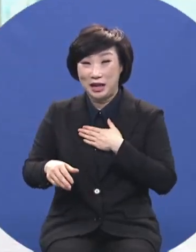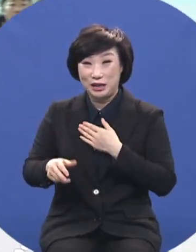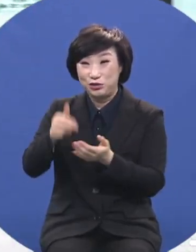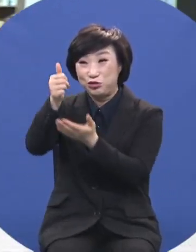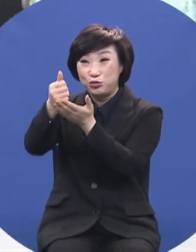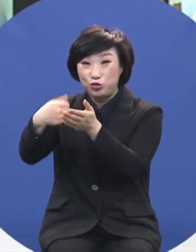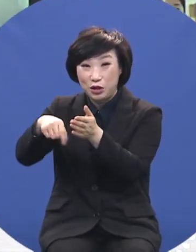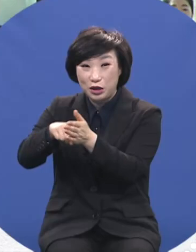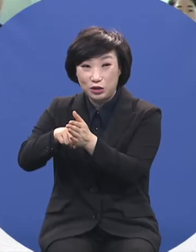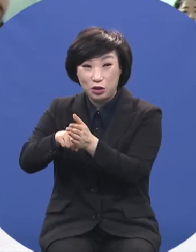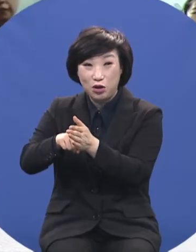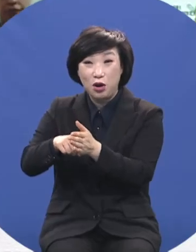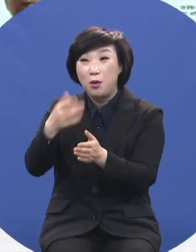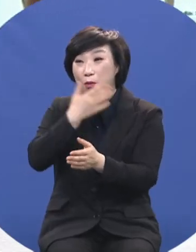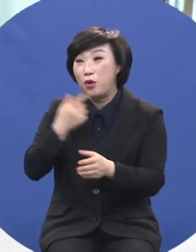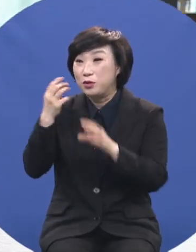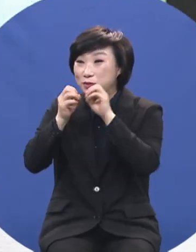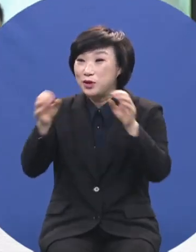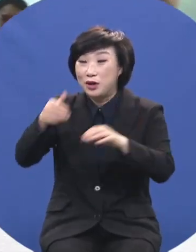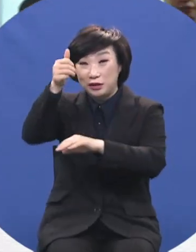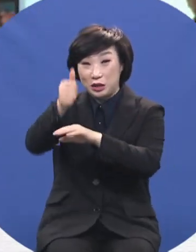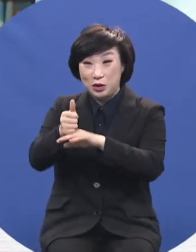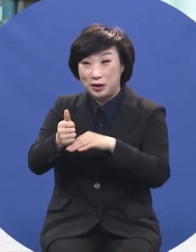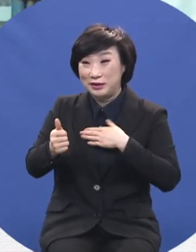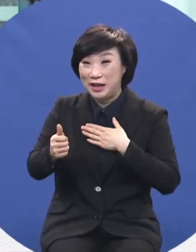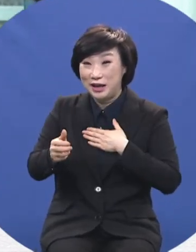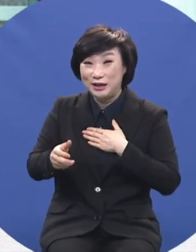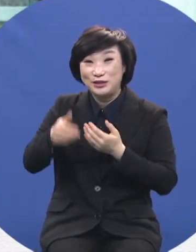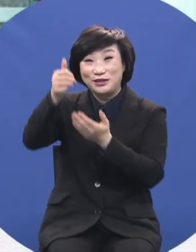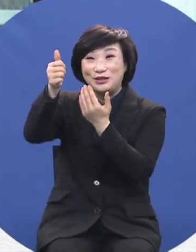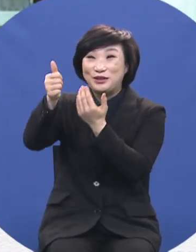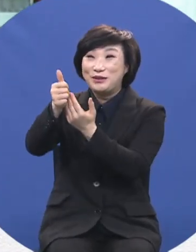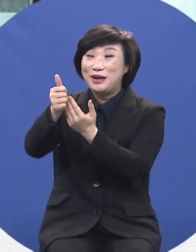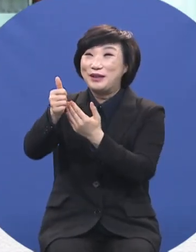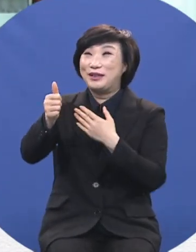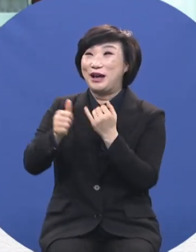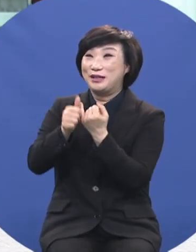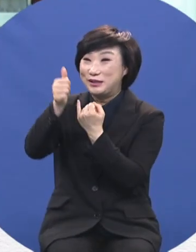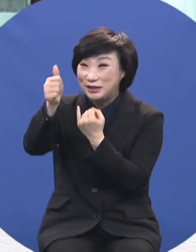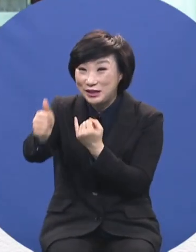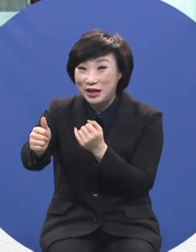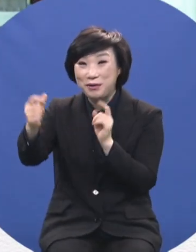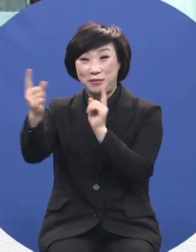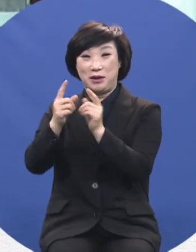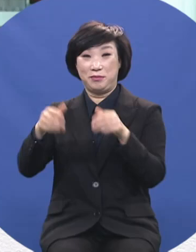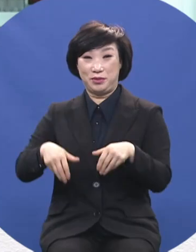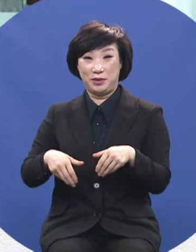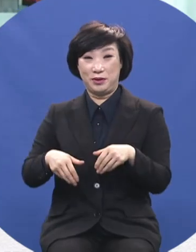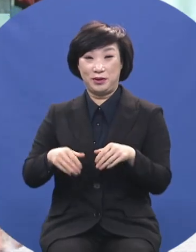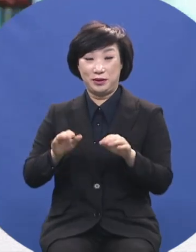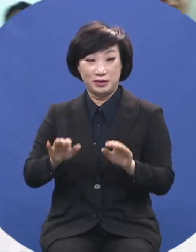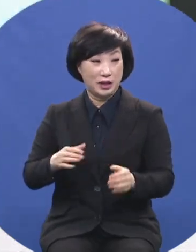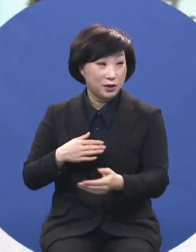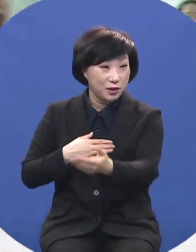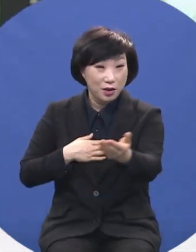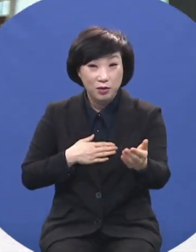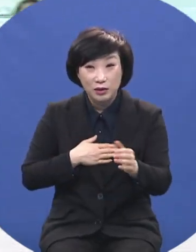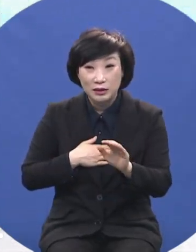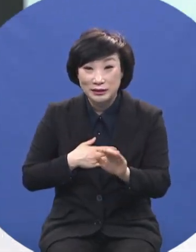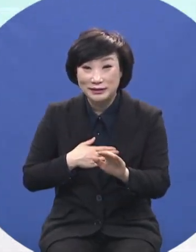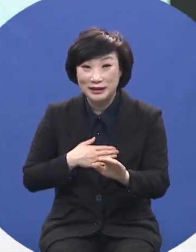위해 복음 전한 작품을 가지고 주님을 신랑을 만나게 될 때,